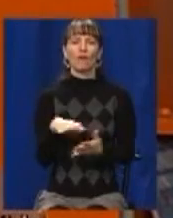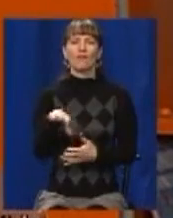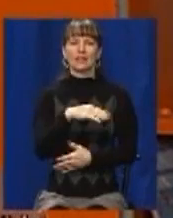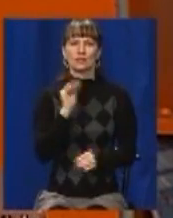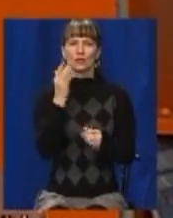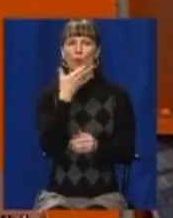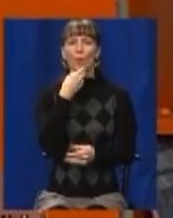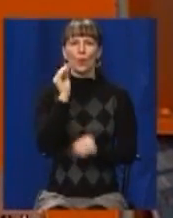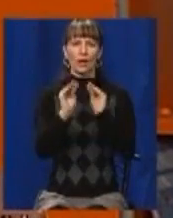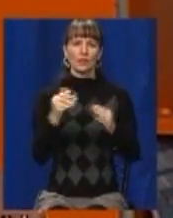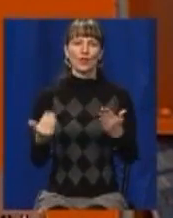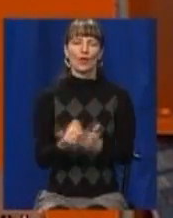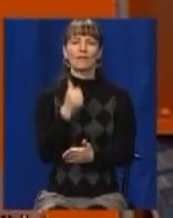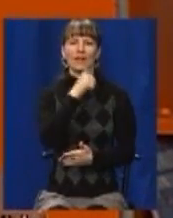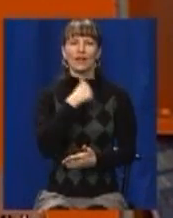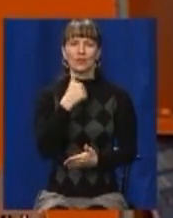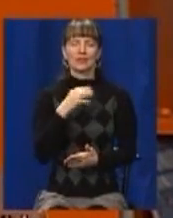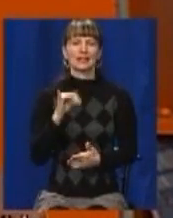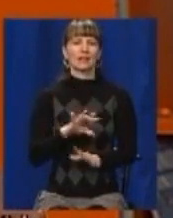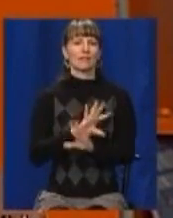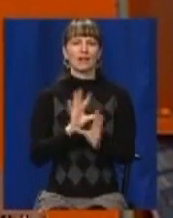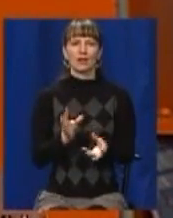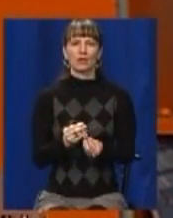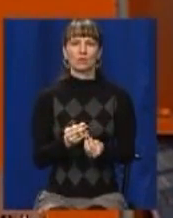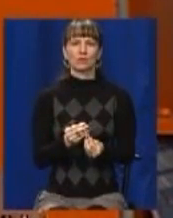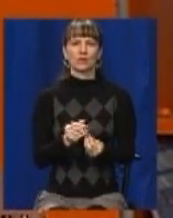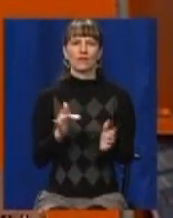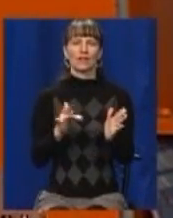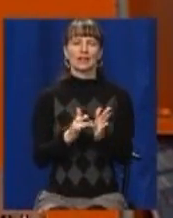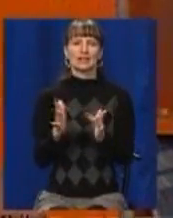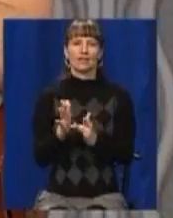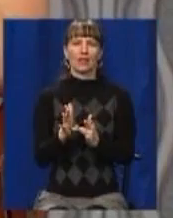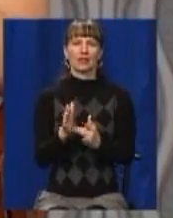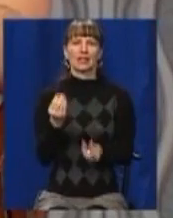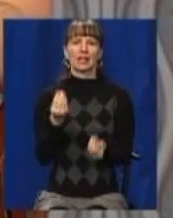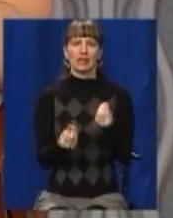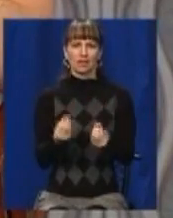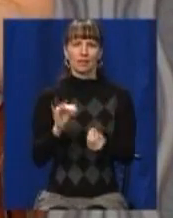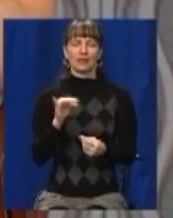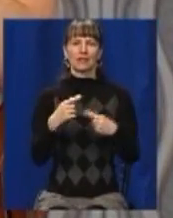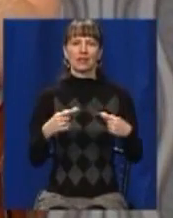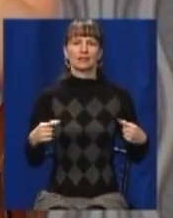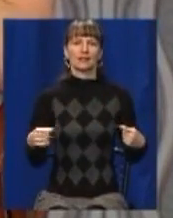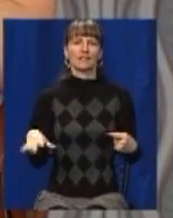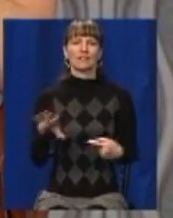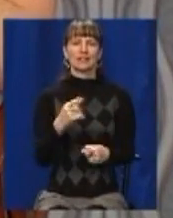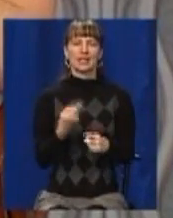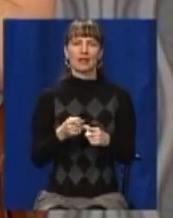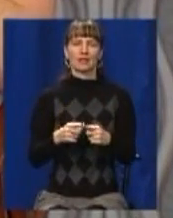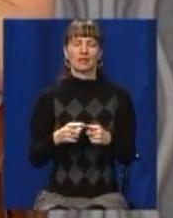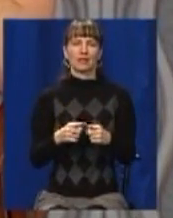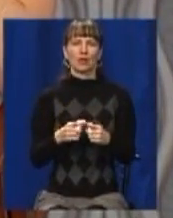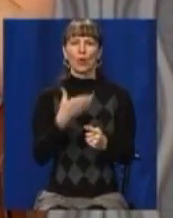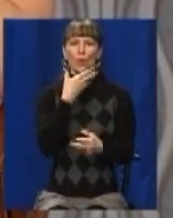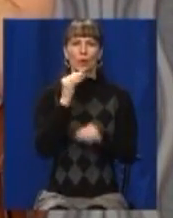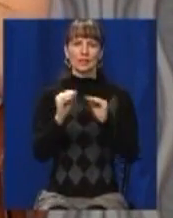особливо зимою, тому що Новий рік і взагалі різдвяні іграшки і тому подібні усі ці церемонії, які розпочинаються